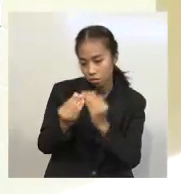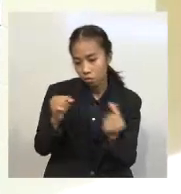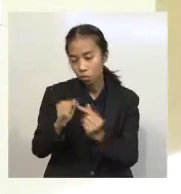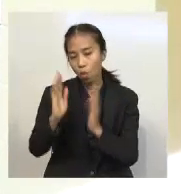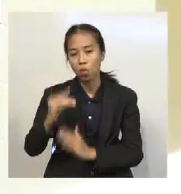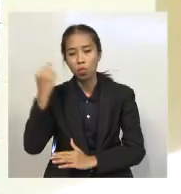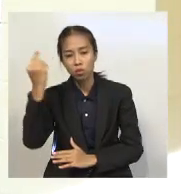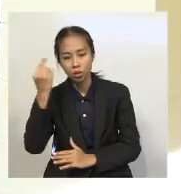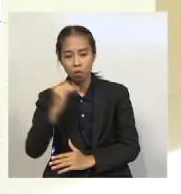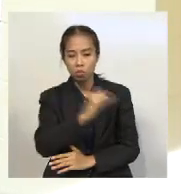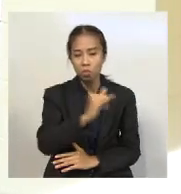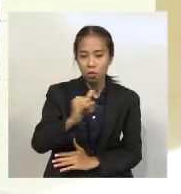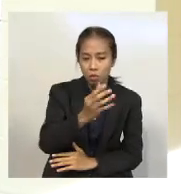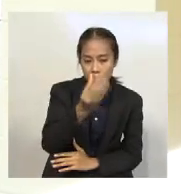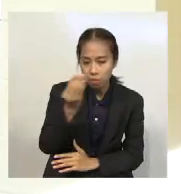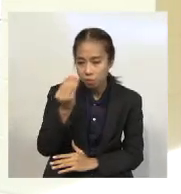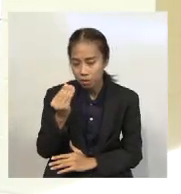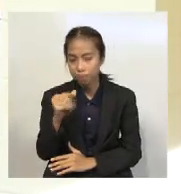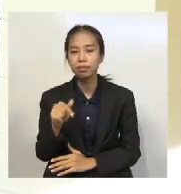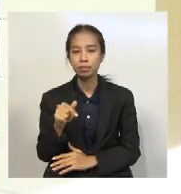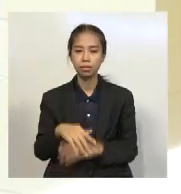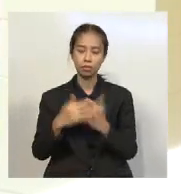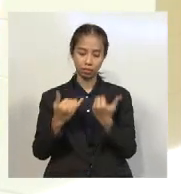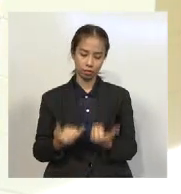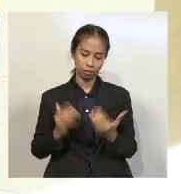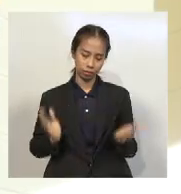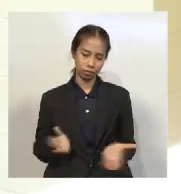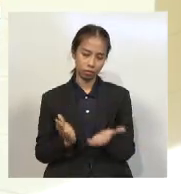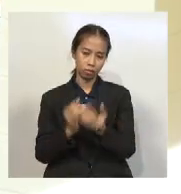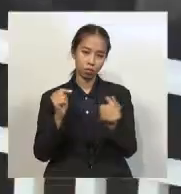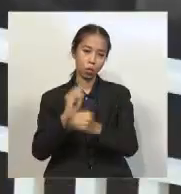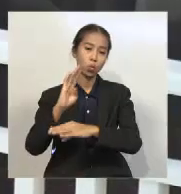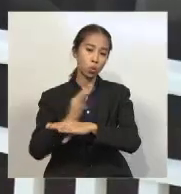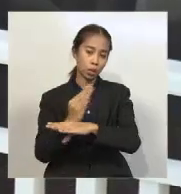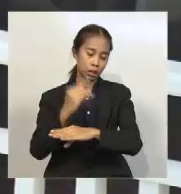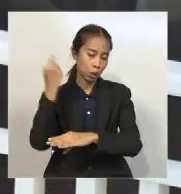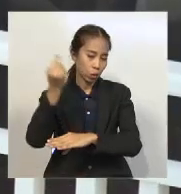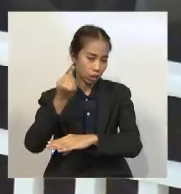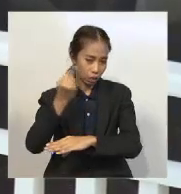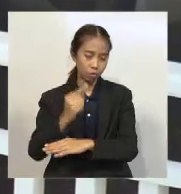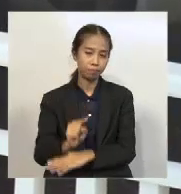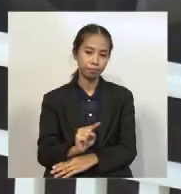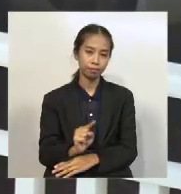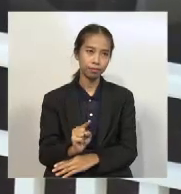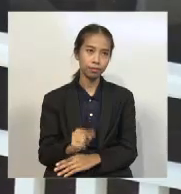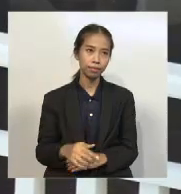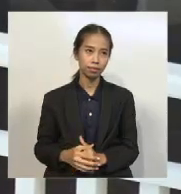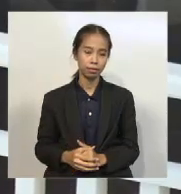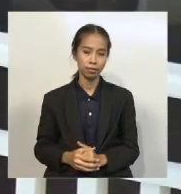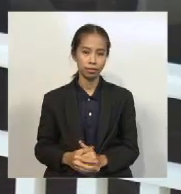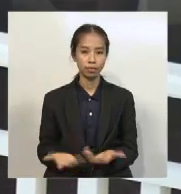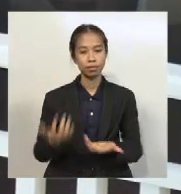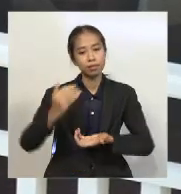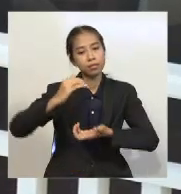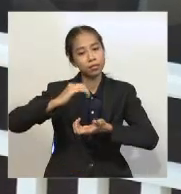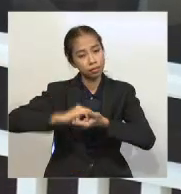านักเดินทางชาวต่างชาติค่ะ นอกจากนี้เพื่อสนับสนุนให้การทำธุรกิจและการท่องเที่ยวในพื้นที่ร่วม